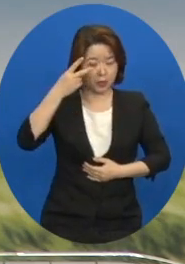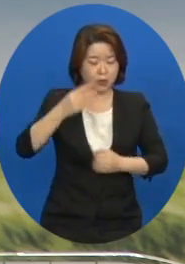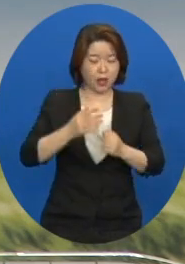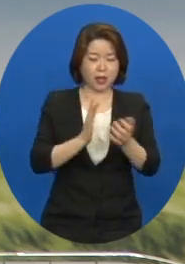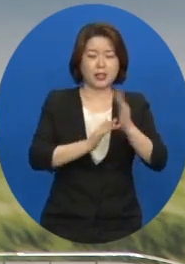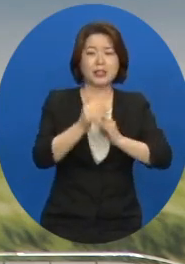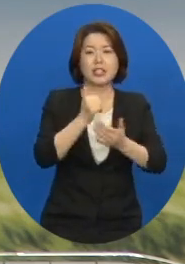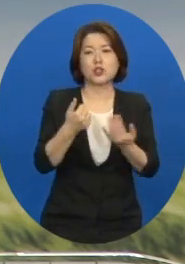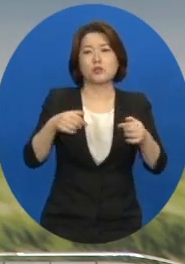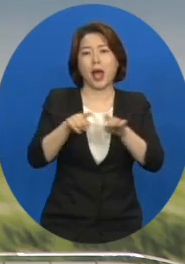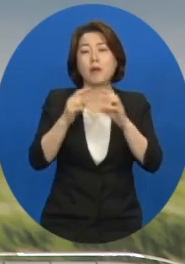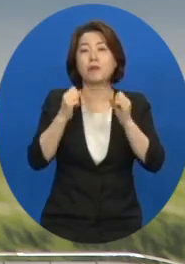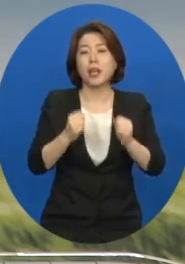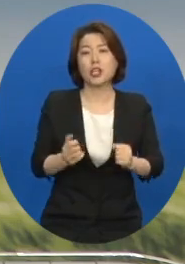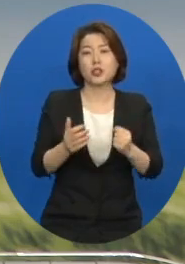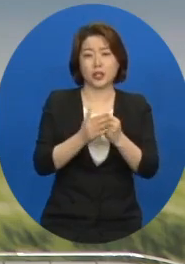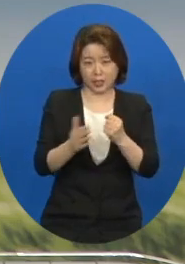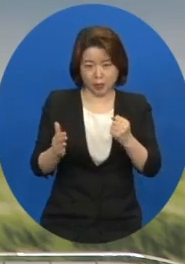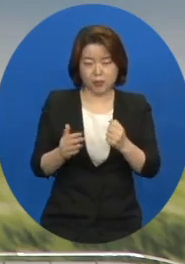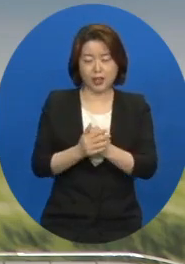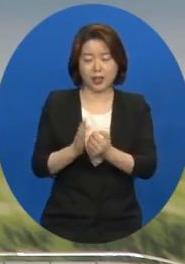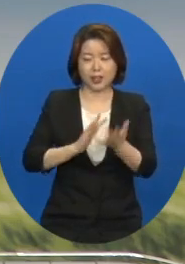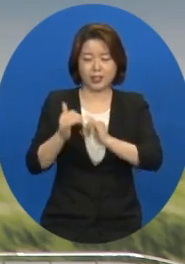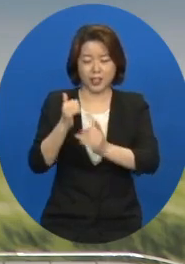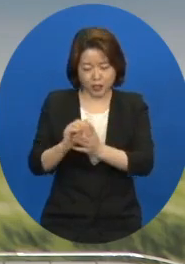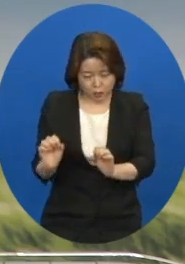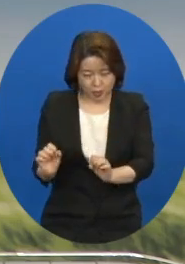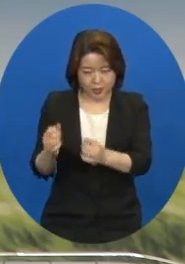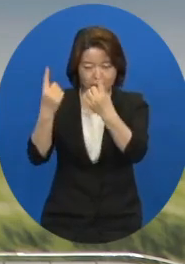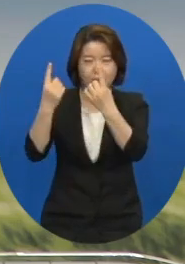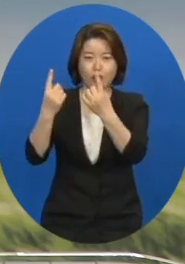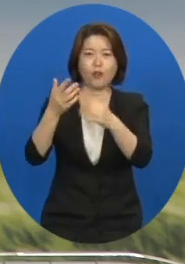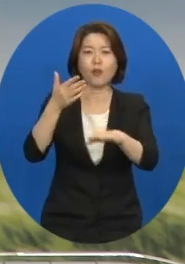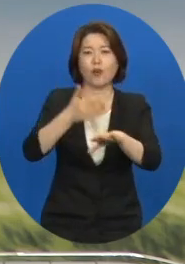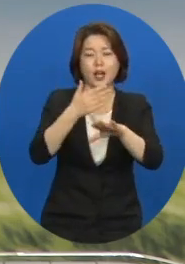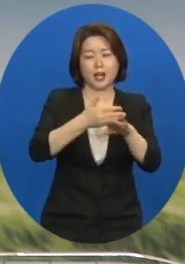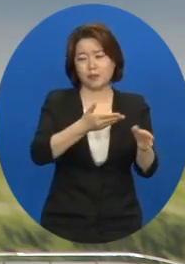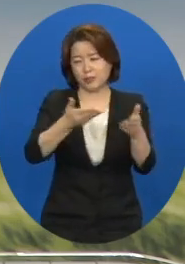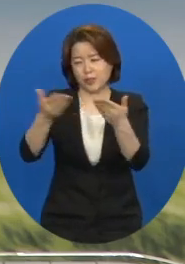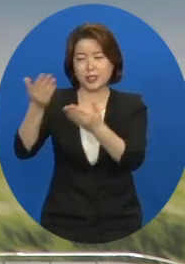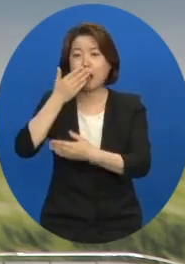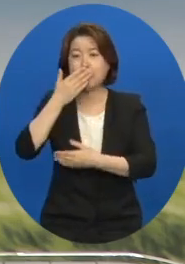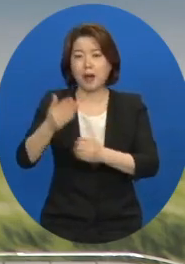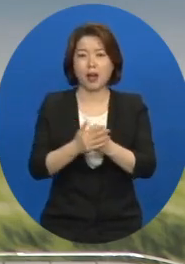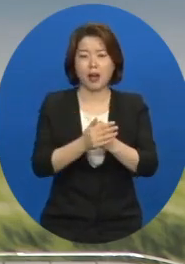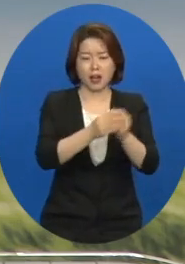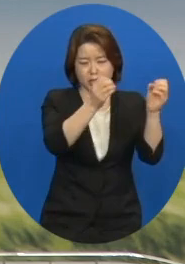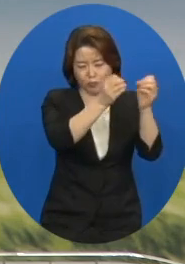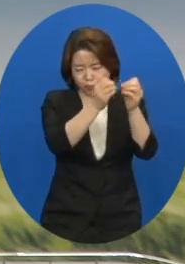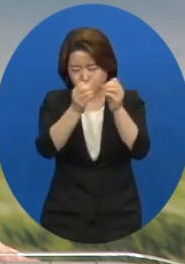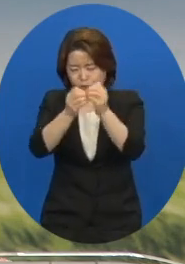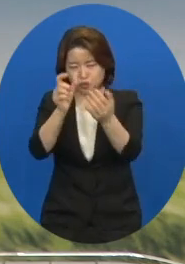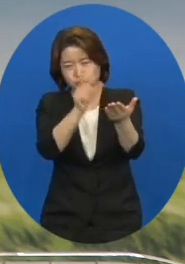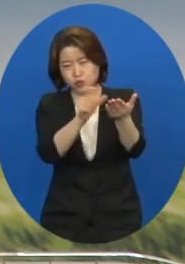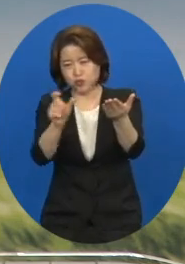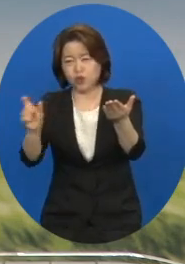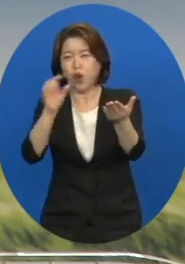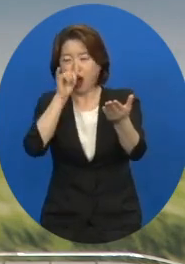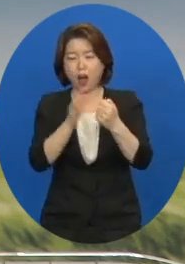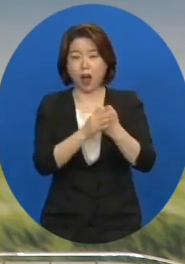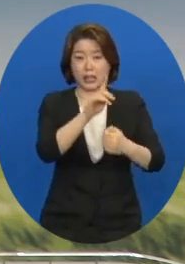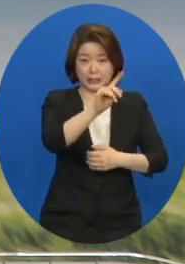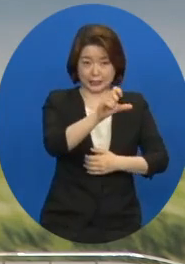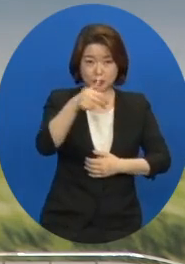계셨습니다. 그 예수님으로 인하여 감사하라고 한 거예요. 구구절절 나옵니다. 15절에